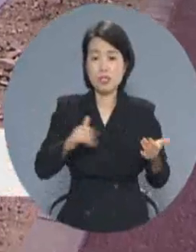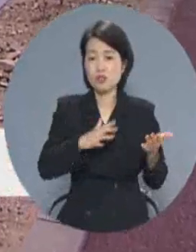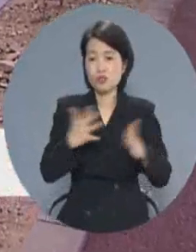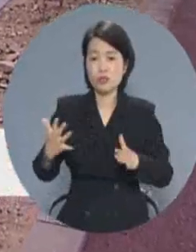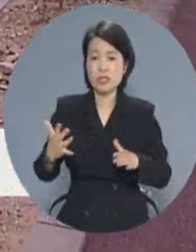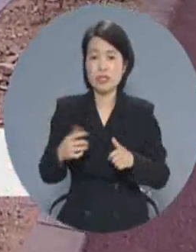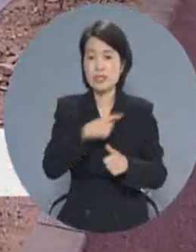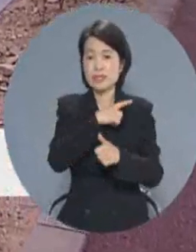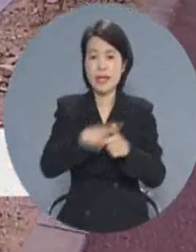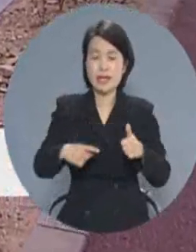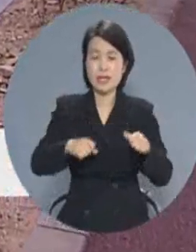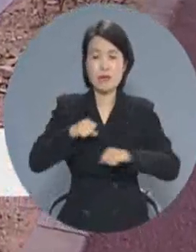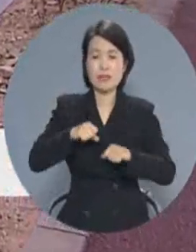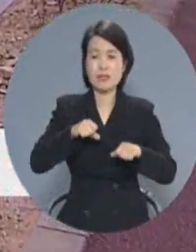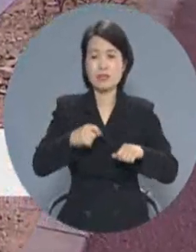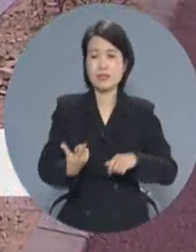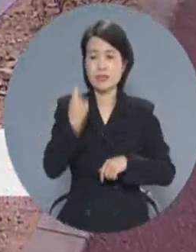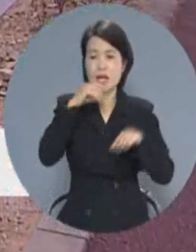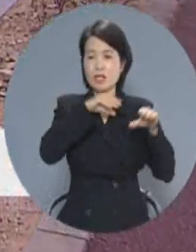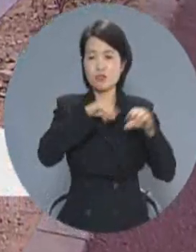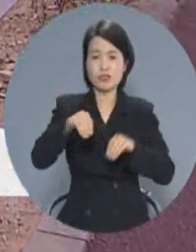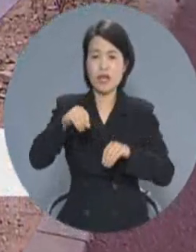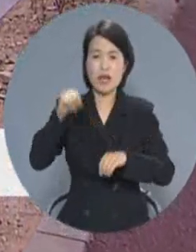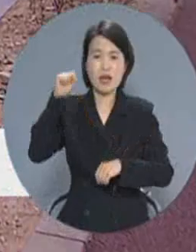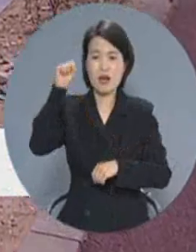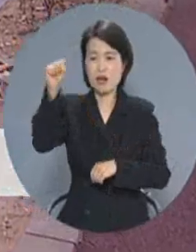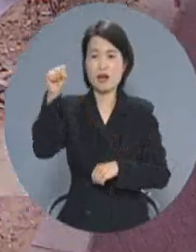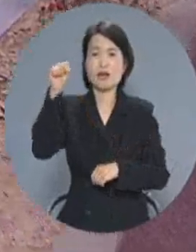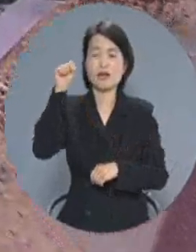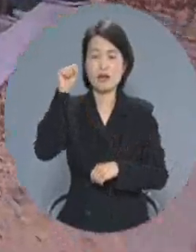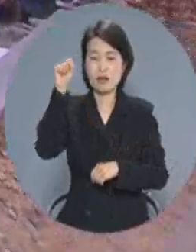산림인을 즉각 중단하라!